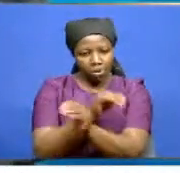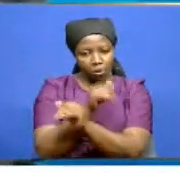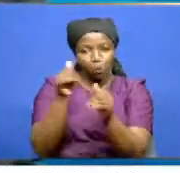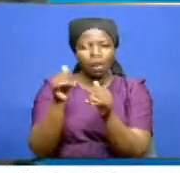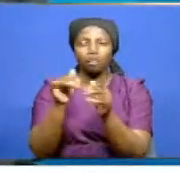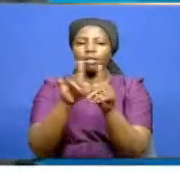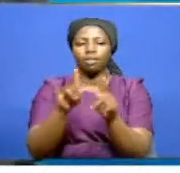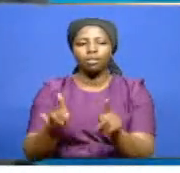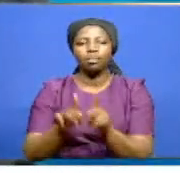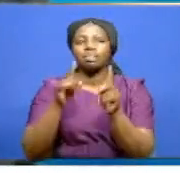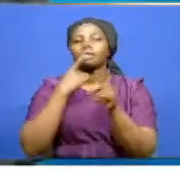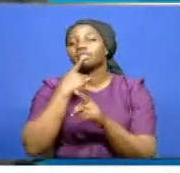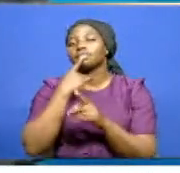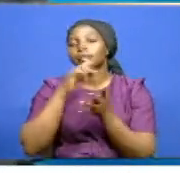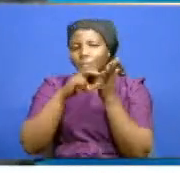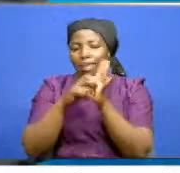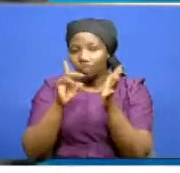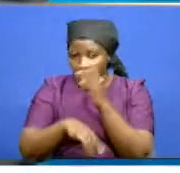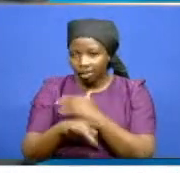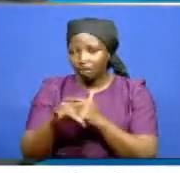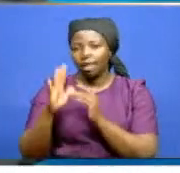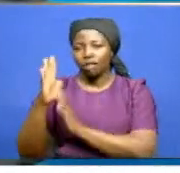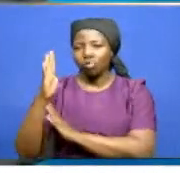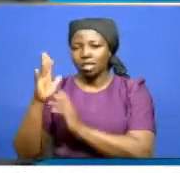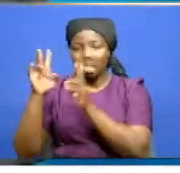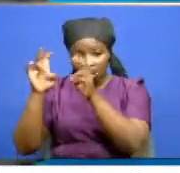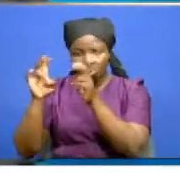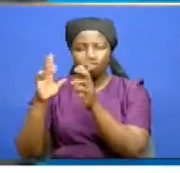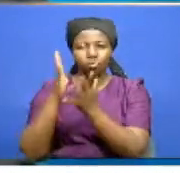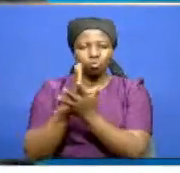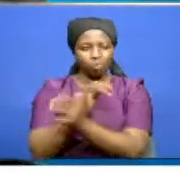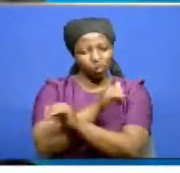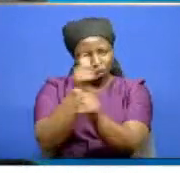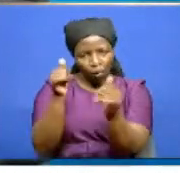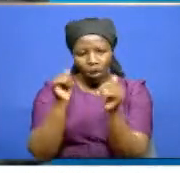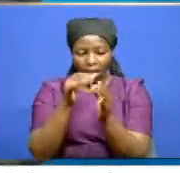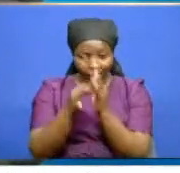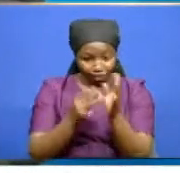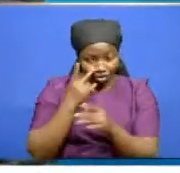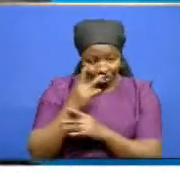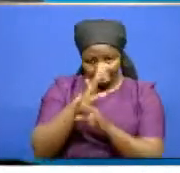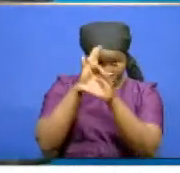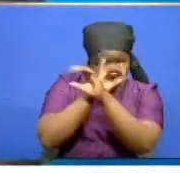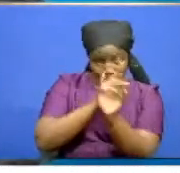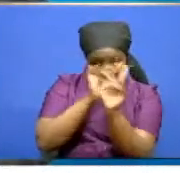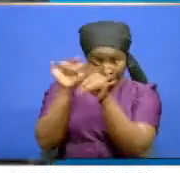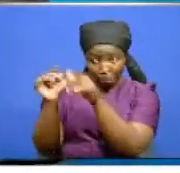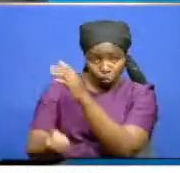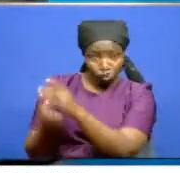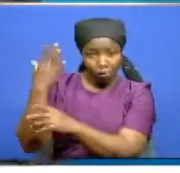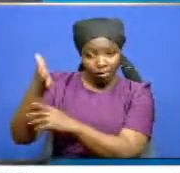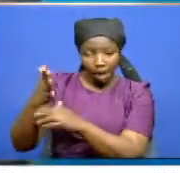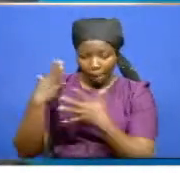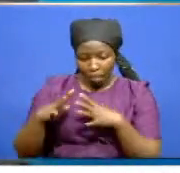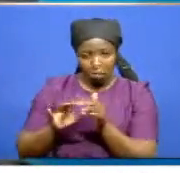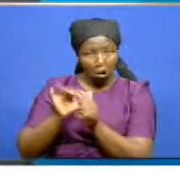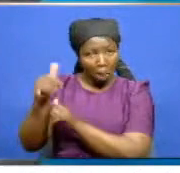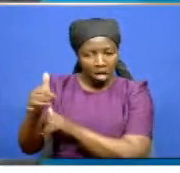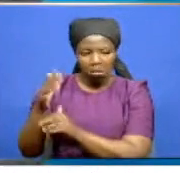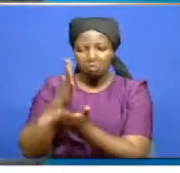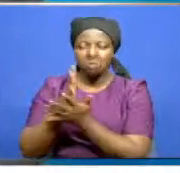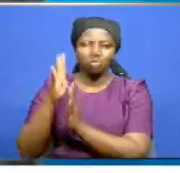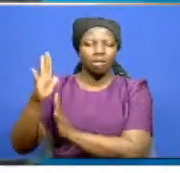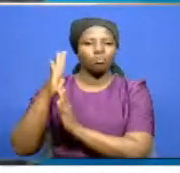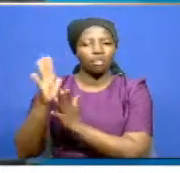mambo ya usalama imewekwa vizuri ile hiyo. Ukiona rais inafika level ya kufungua pale kwa watu wanapita, inamaanisha usalama pia